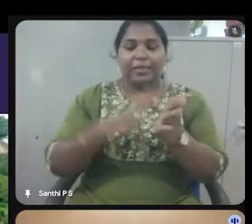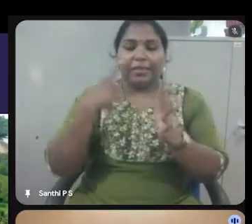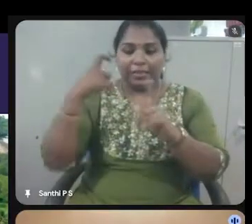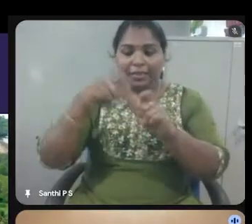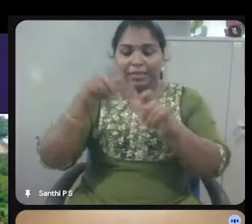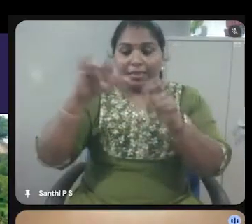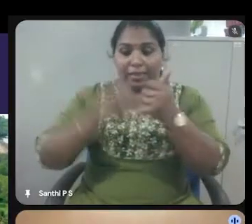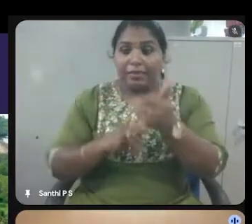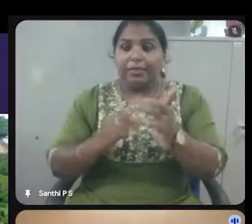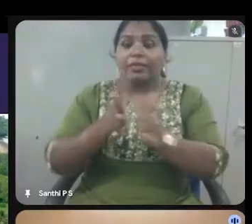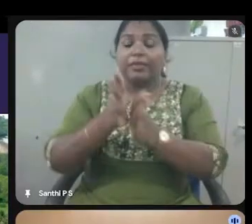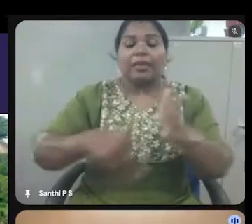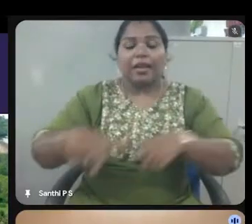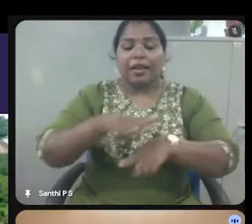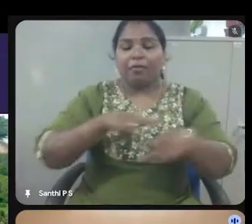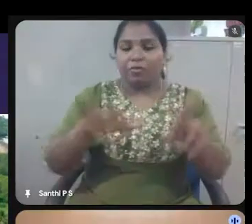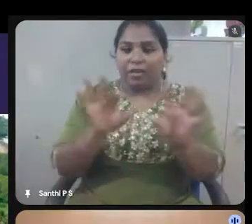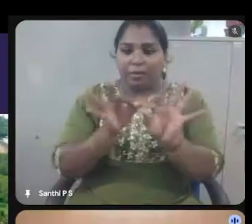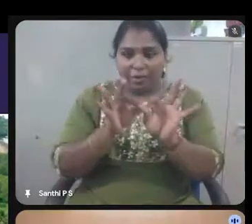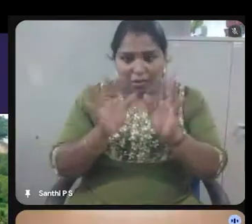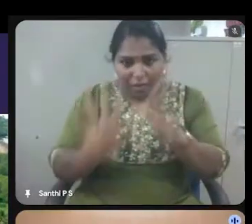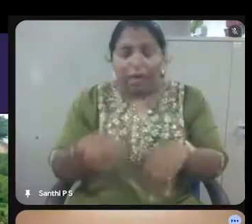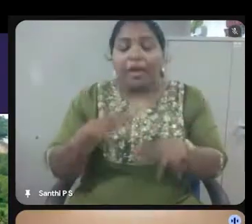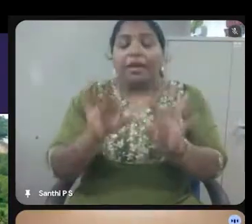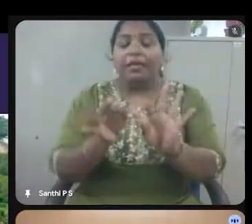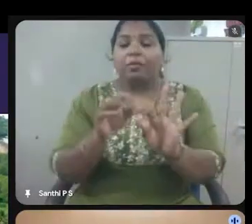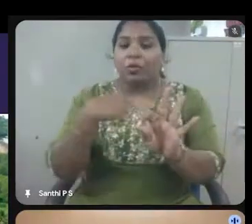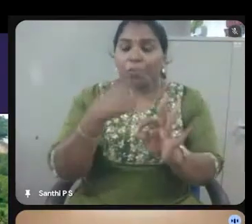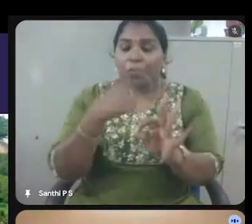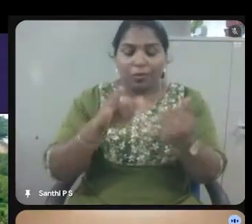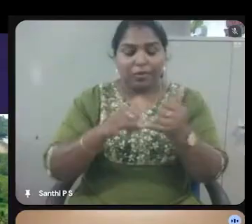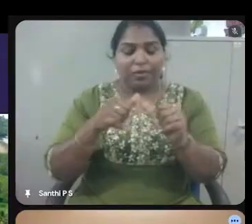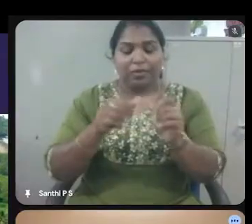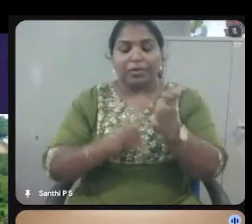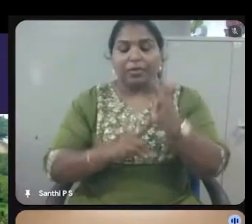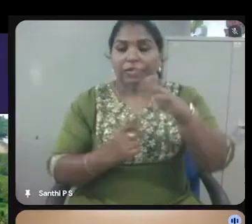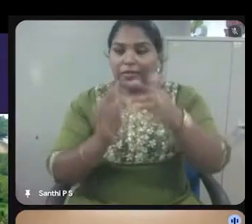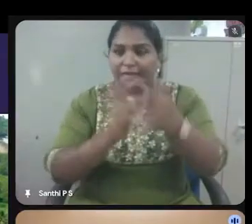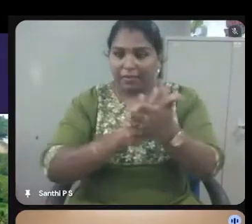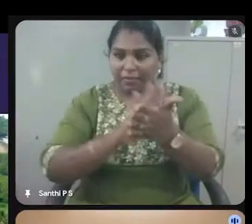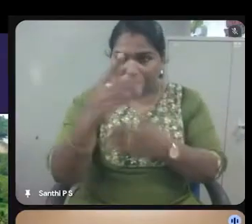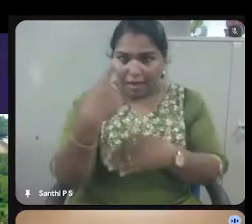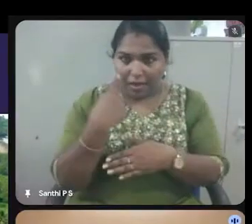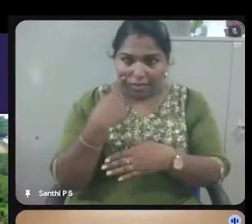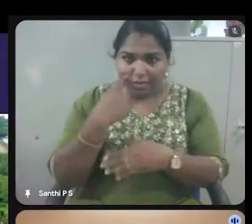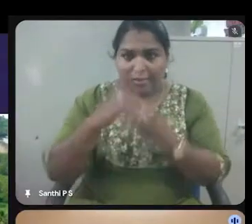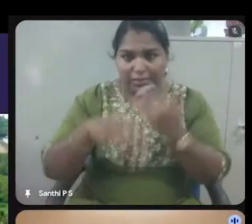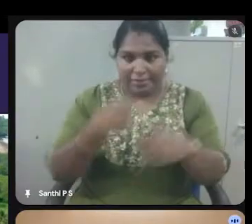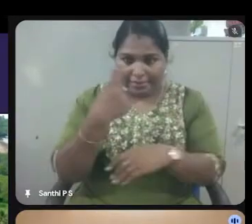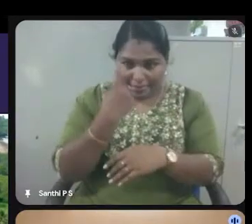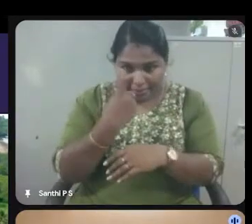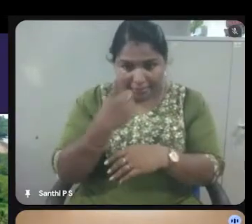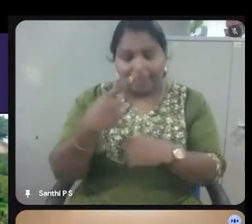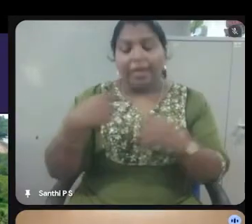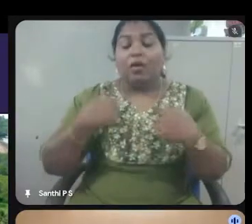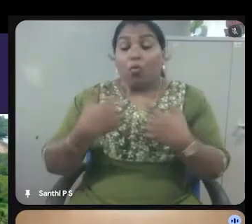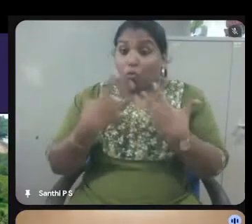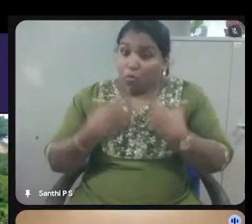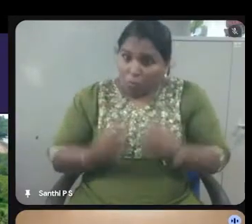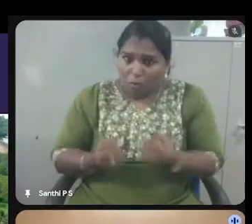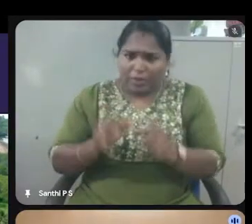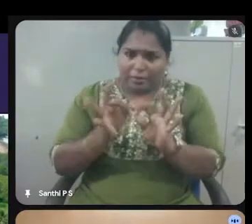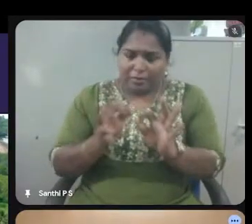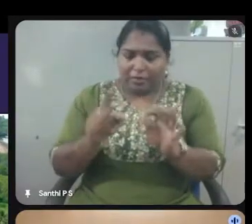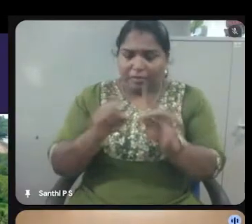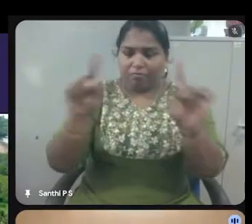ലാംഗ്വേജ് പരിഭാഷയുണ്ട്. സൈൻ ലാംഗ്വേജ് പരിഭാഷ ചെയ്യുന്നത് മിസ് ശാന്തി. സൈൻ ലാംഗ്വേജ് ഇന്റർപ്രിട്ടേഷന് വേണ്ടി സ്ക്രീനിൽ മിസ് ശാന്തി